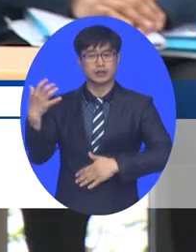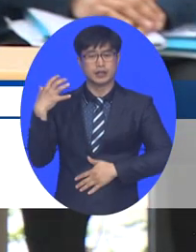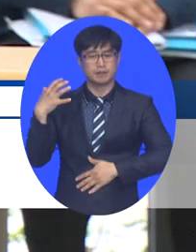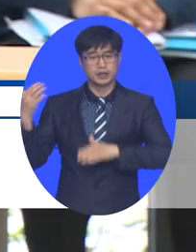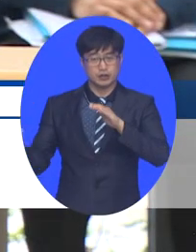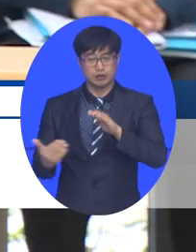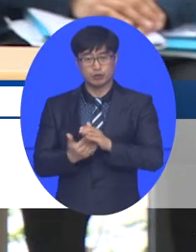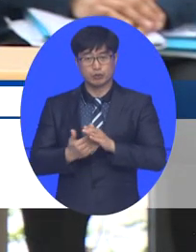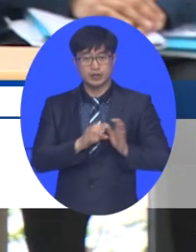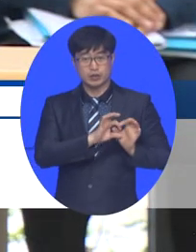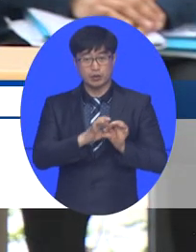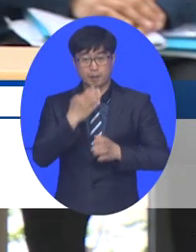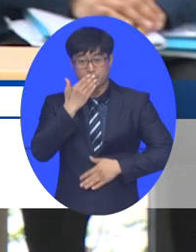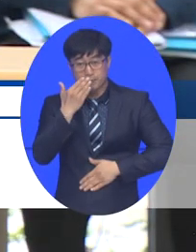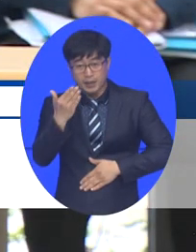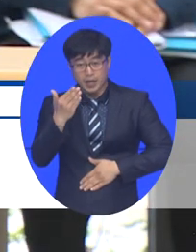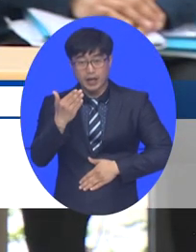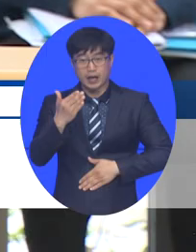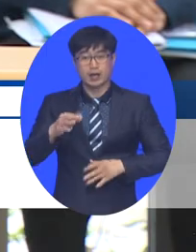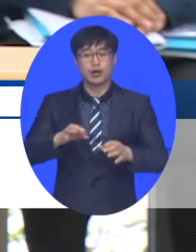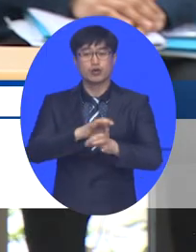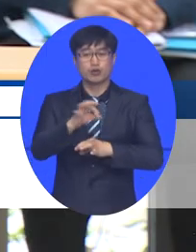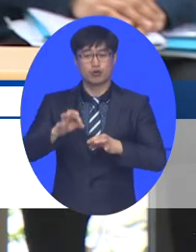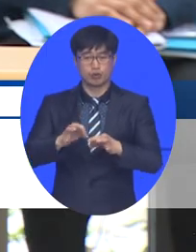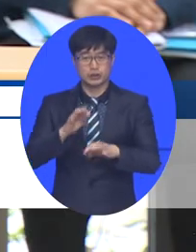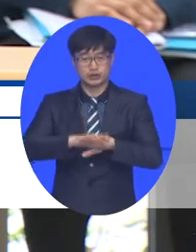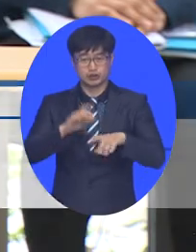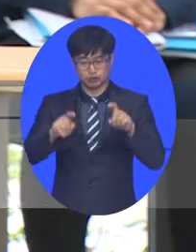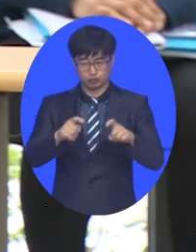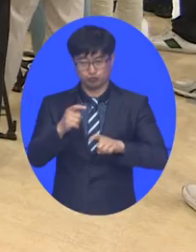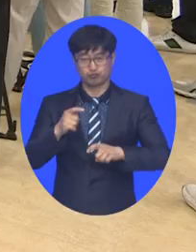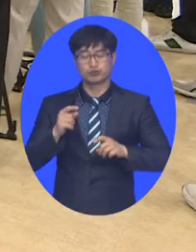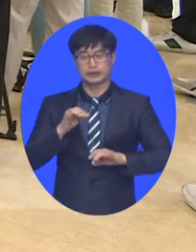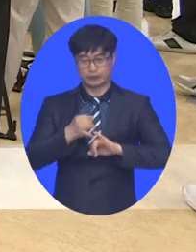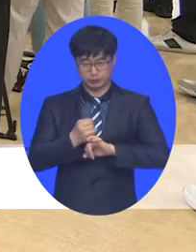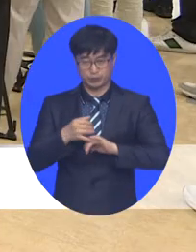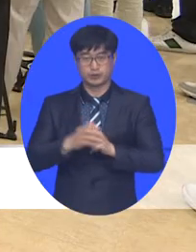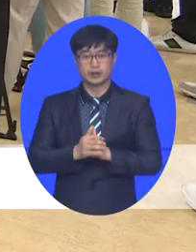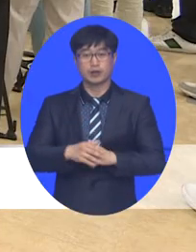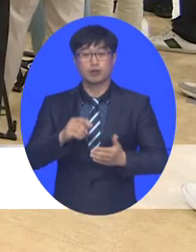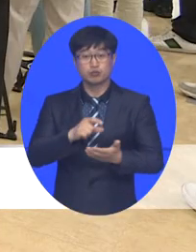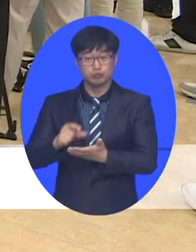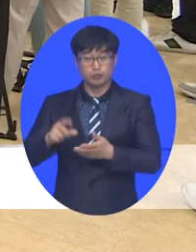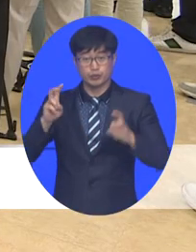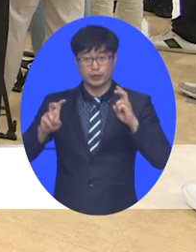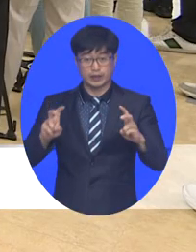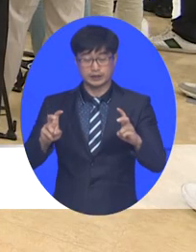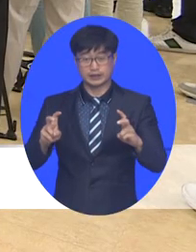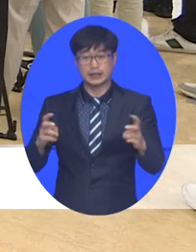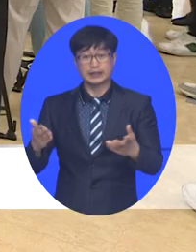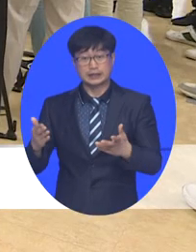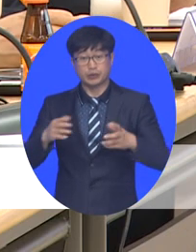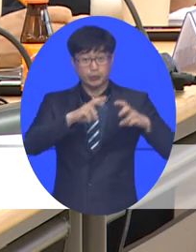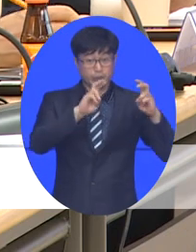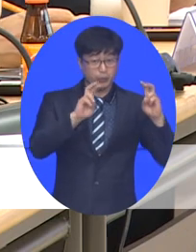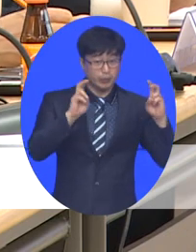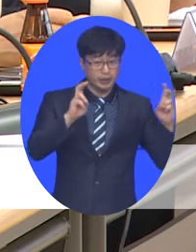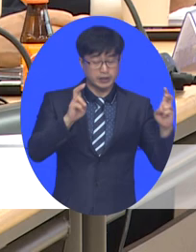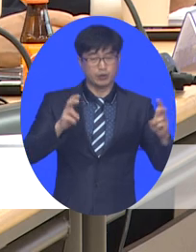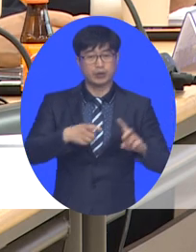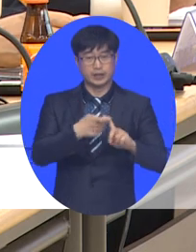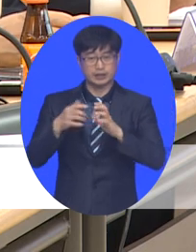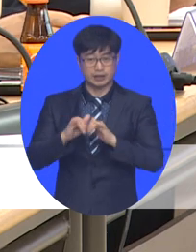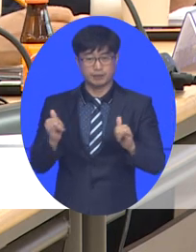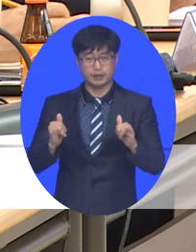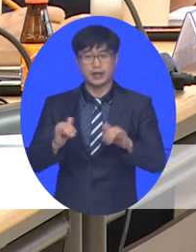다하고 지속가능한 경영실천을 꾸준히 노력할 것을 약속드립니다. 자동차 부품기업 노사 관계자들의 고충을 듣고 해결